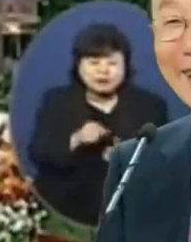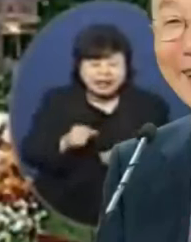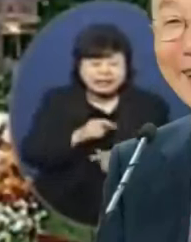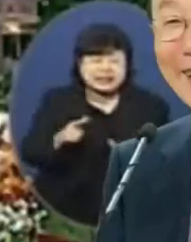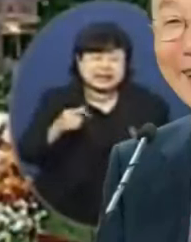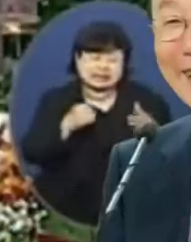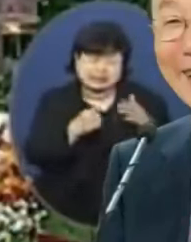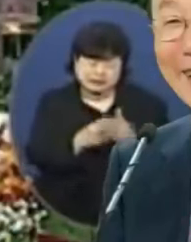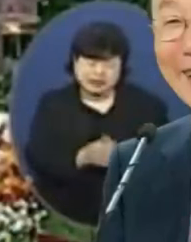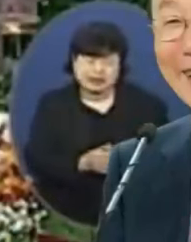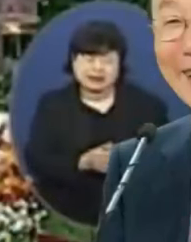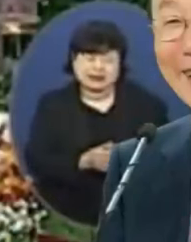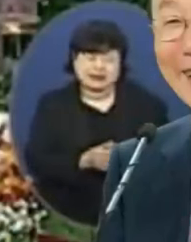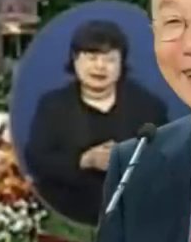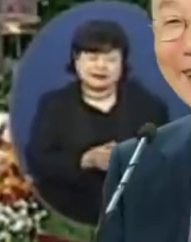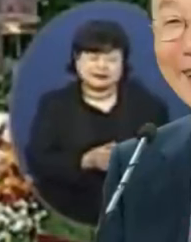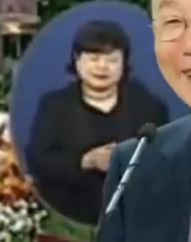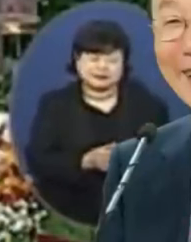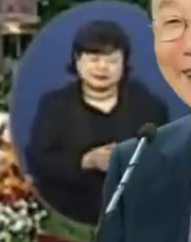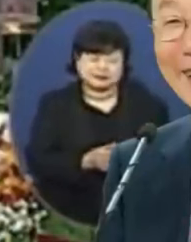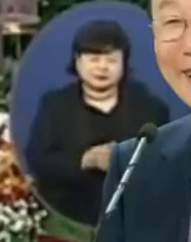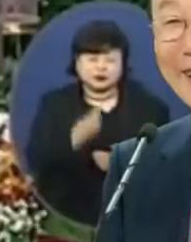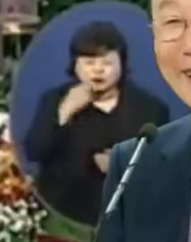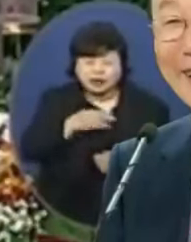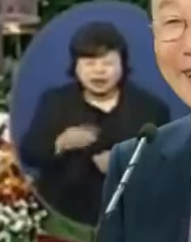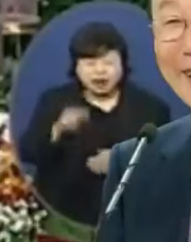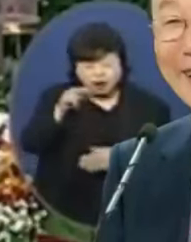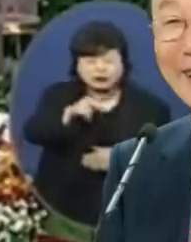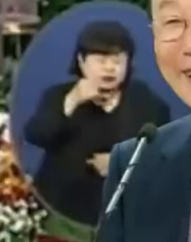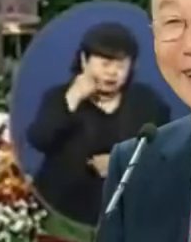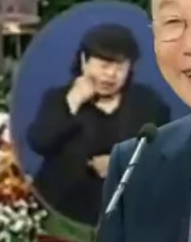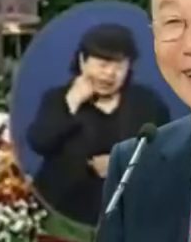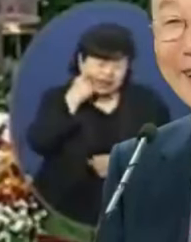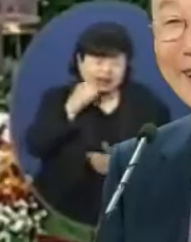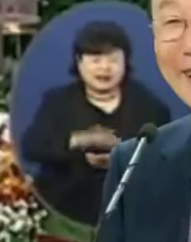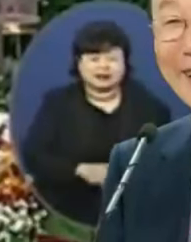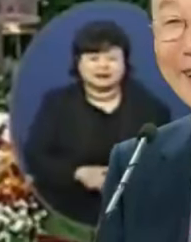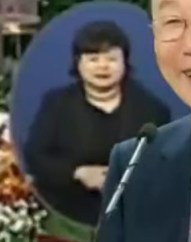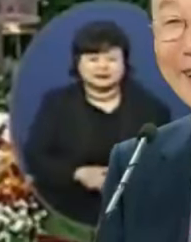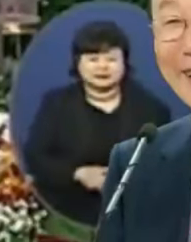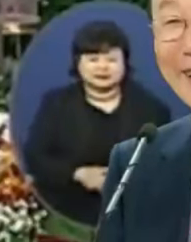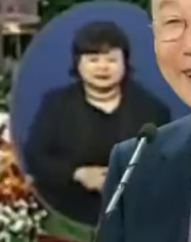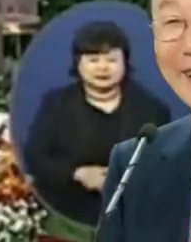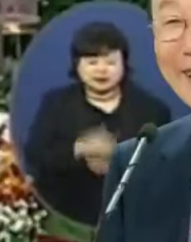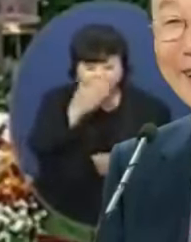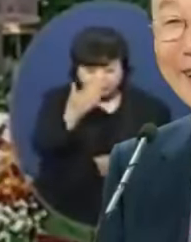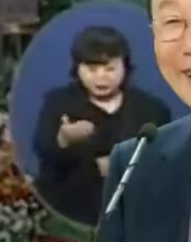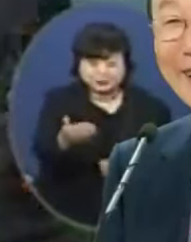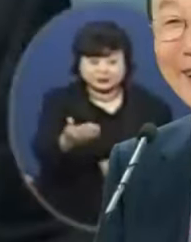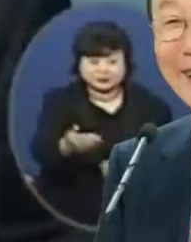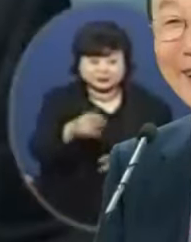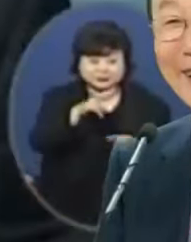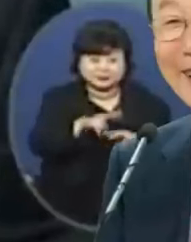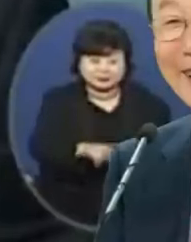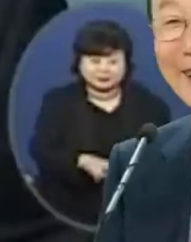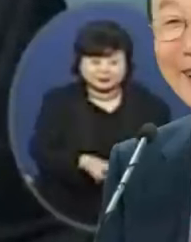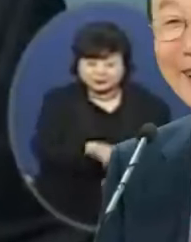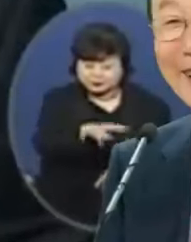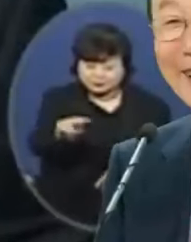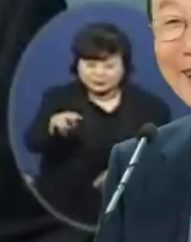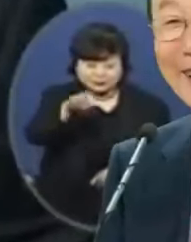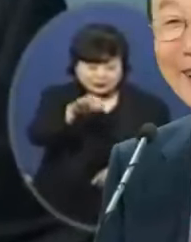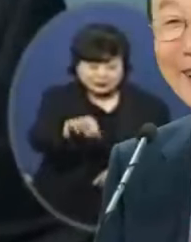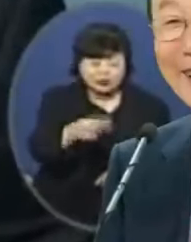않기 때문에 요단강을 건너지 못할 때가 많습니다. 오늘 여러분 이 자리에 앉아 있으면서도 여러분